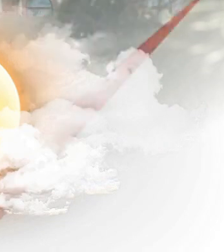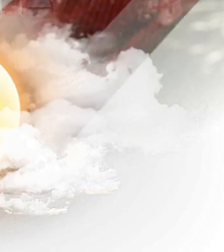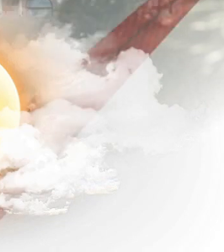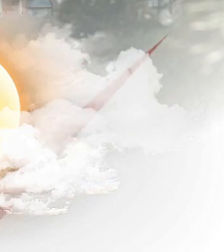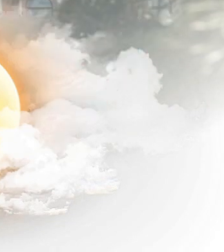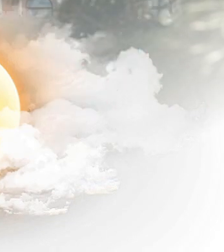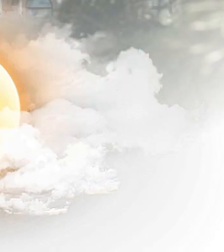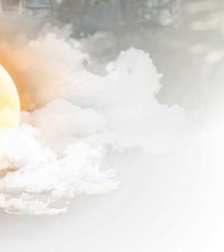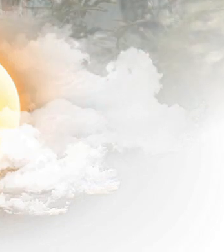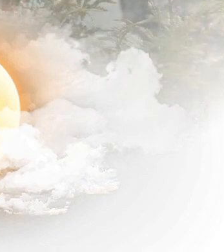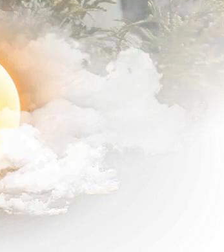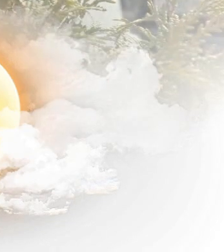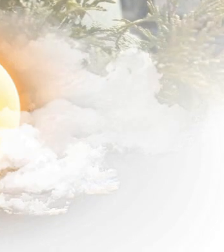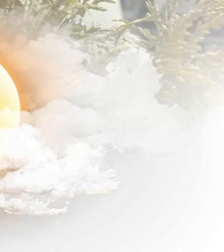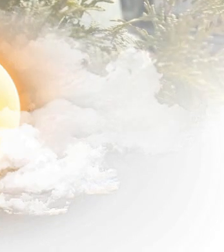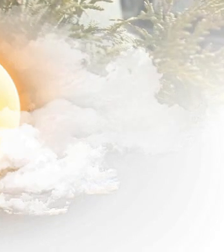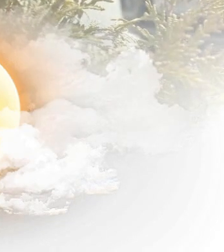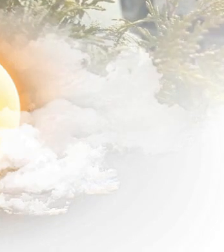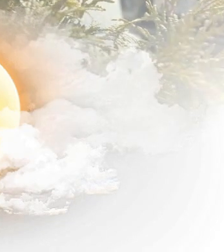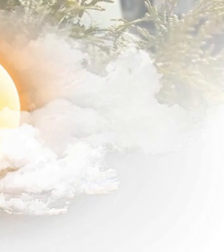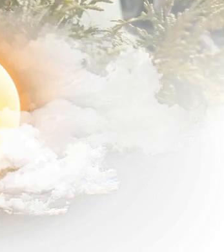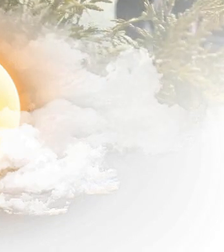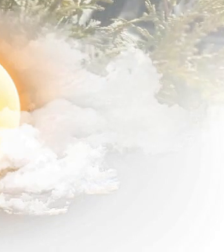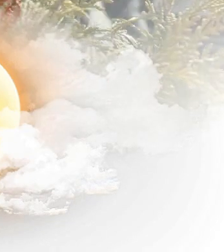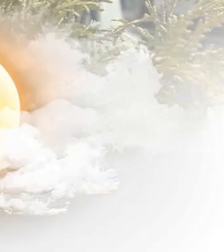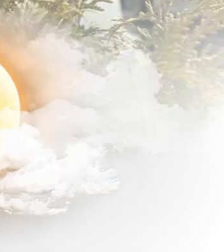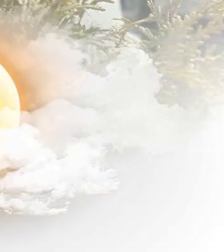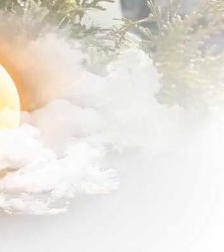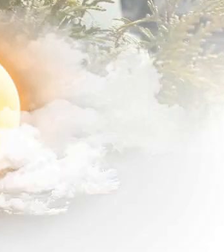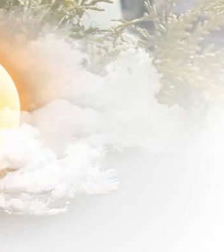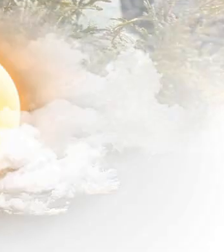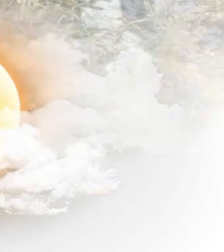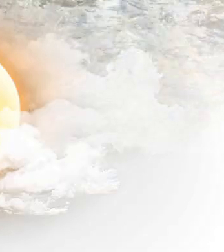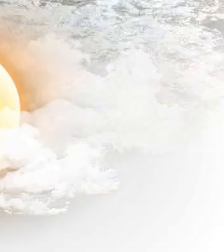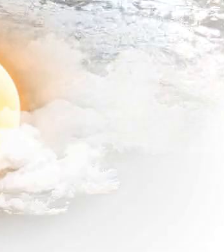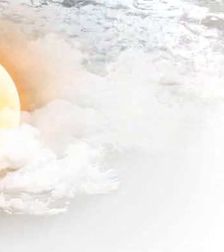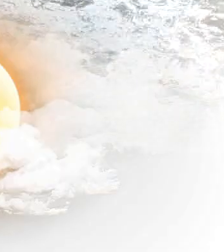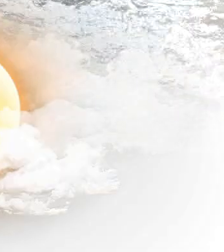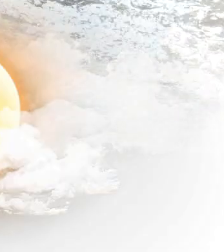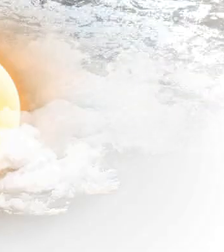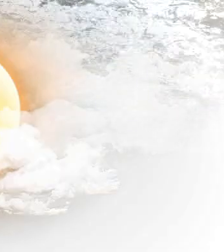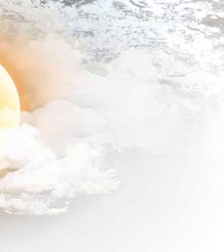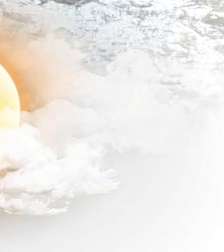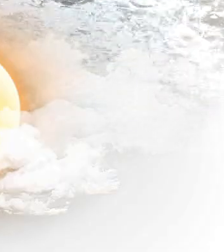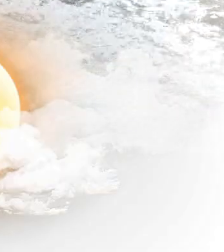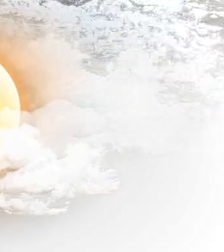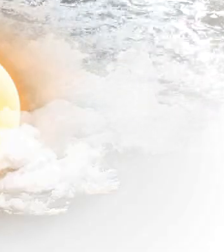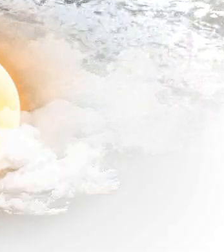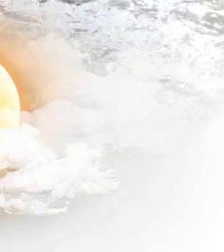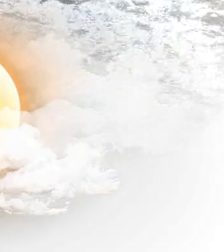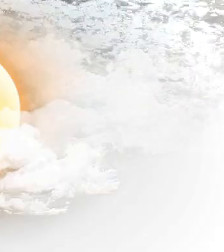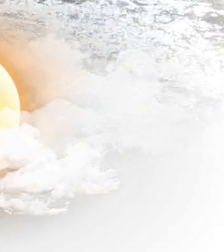слупок термометра покажа каля 13 градусов тепла, днем до плюс 21, а вечером до